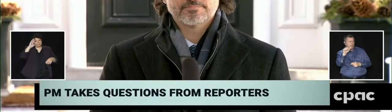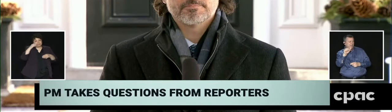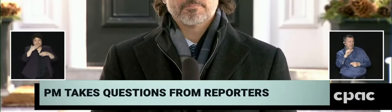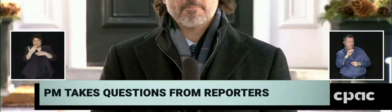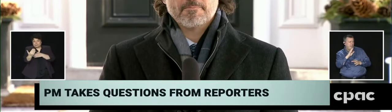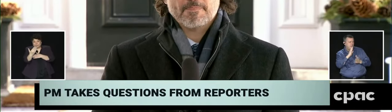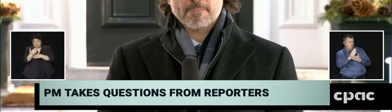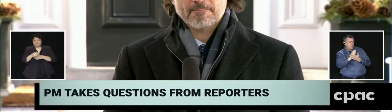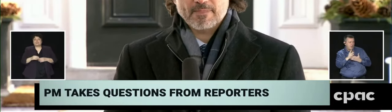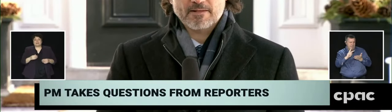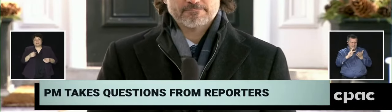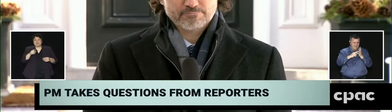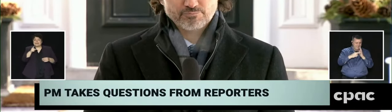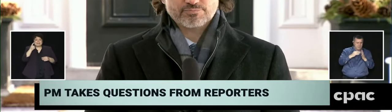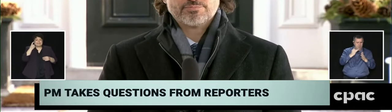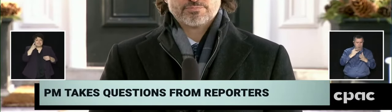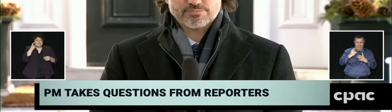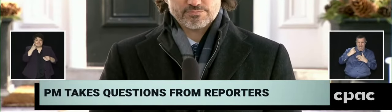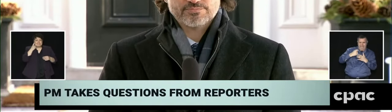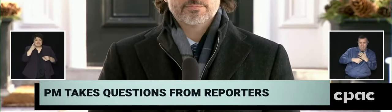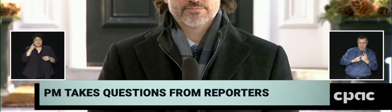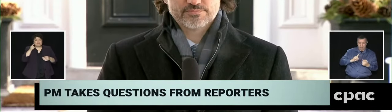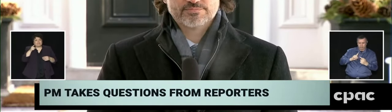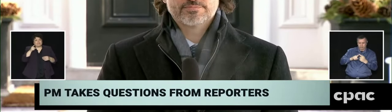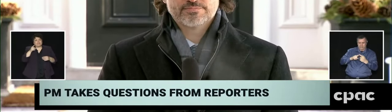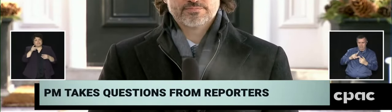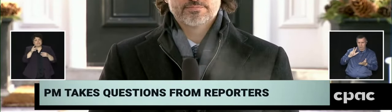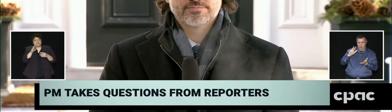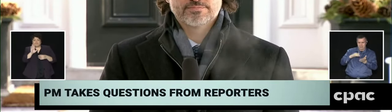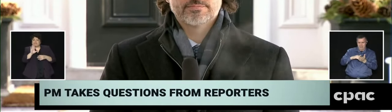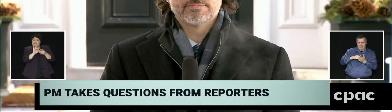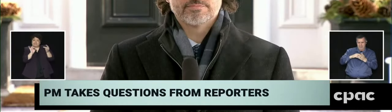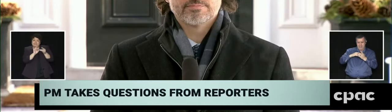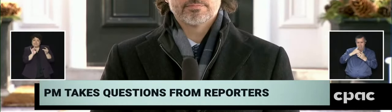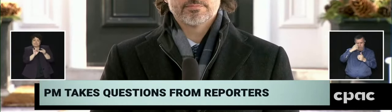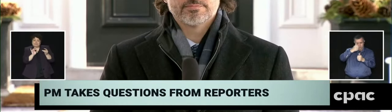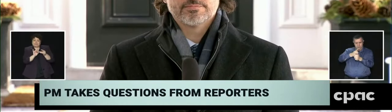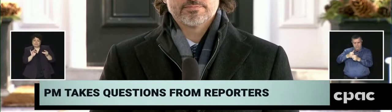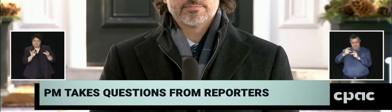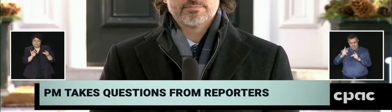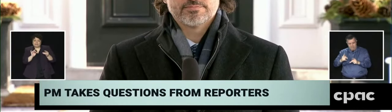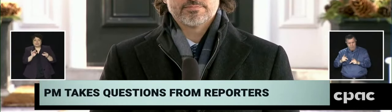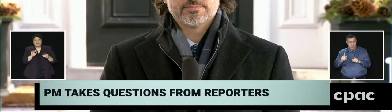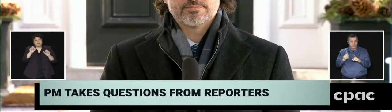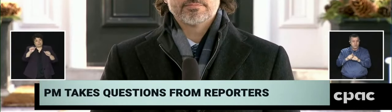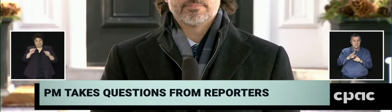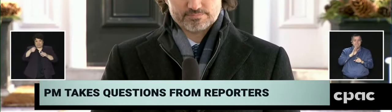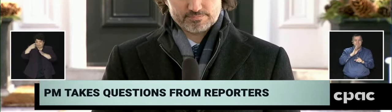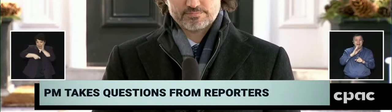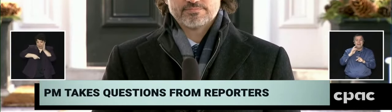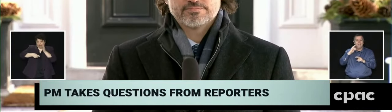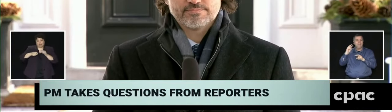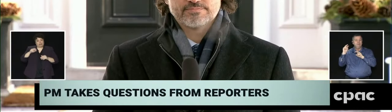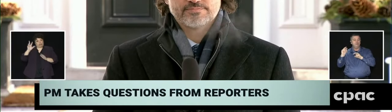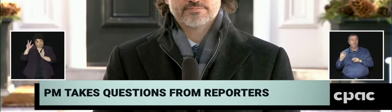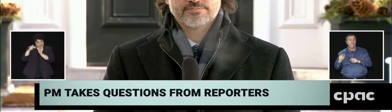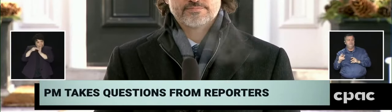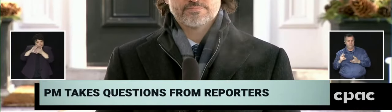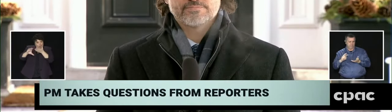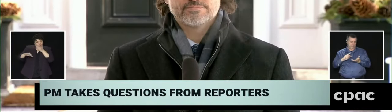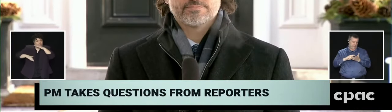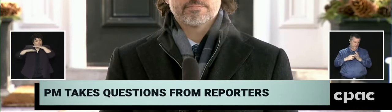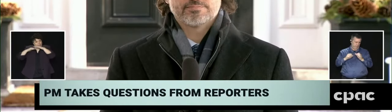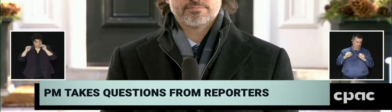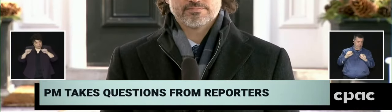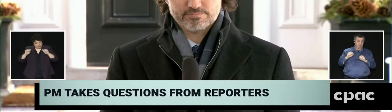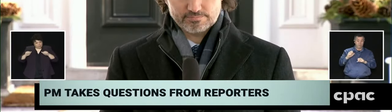donc vous dites que ça pourrait être des amendes allant jusqu'à 3 000 par personne. Et vous parlez aussi de suivi. Peut-on imaginer que